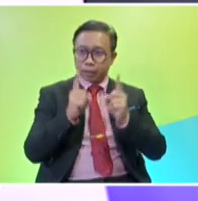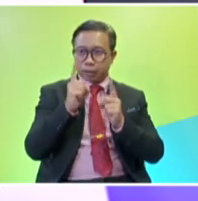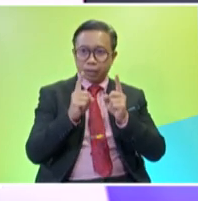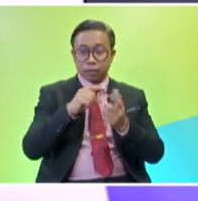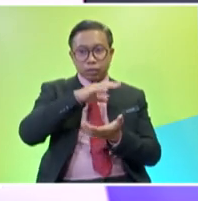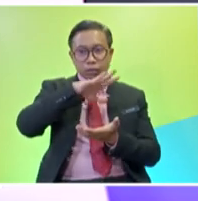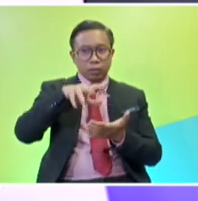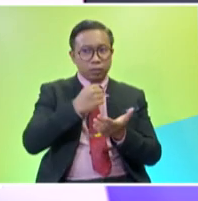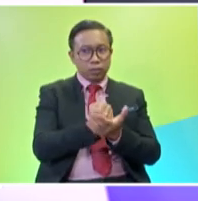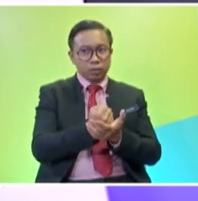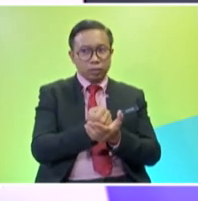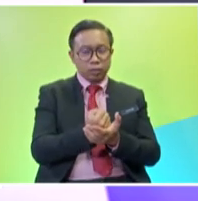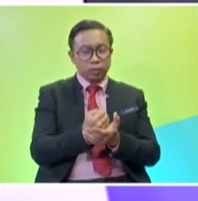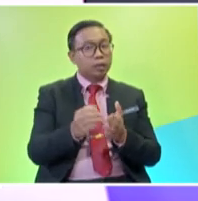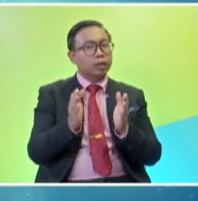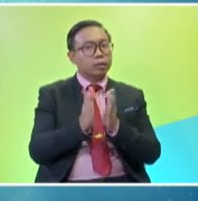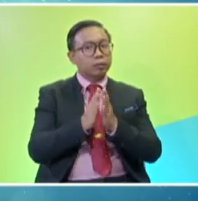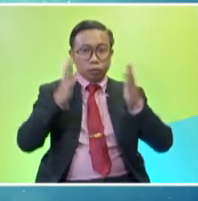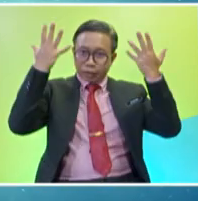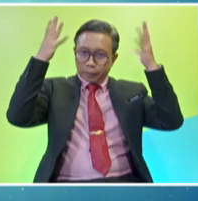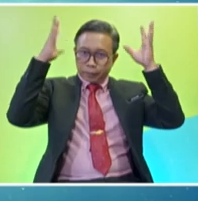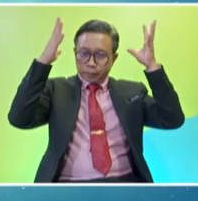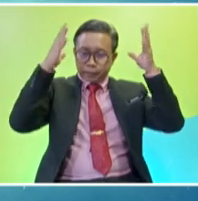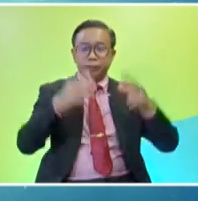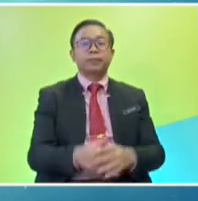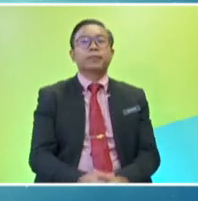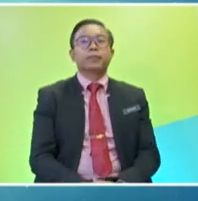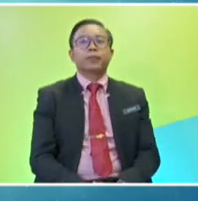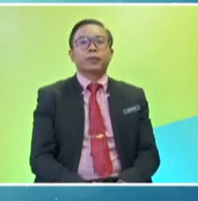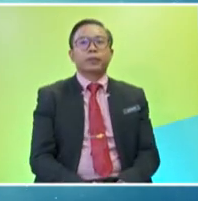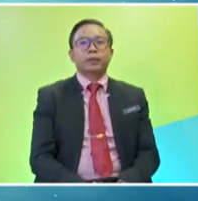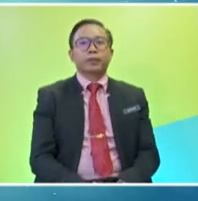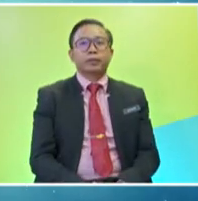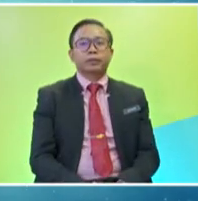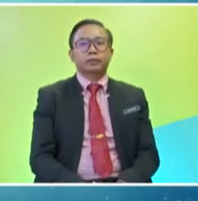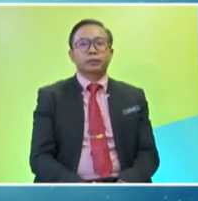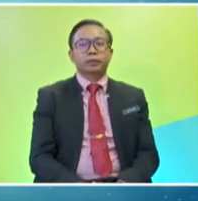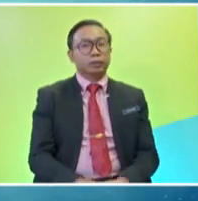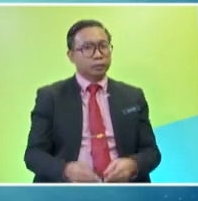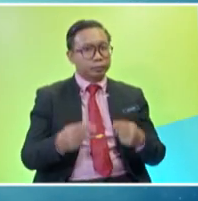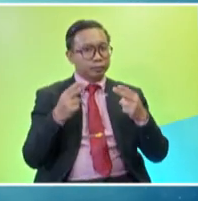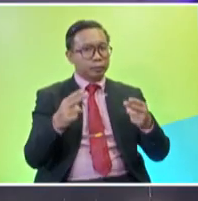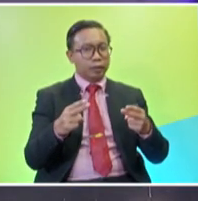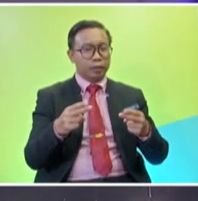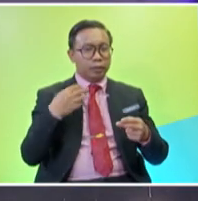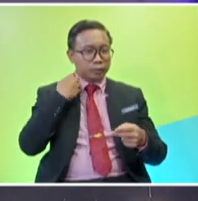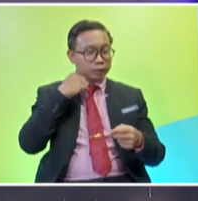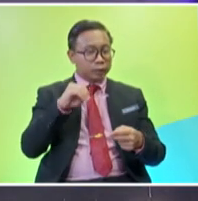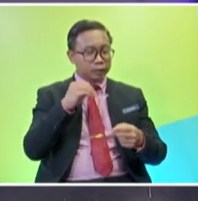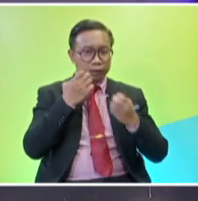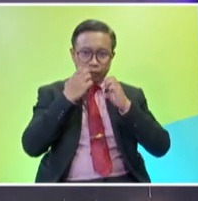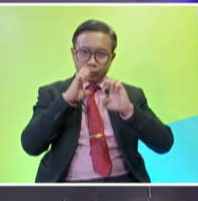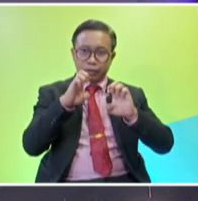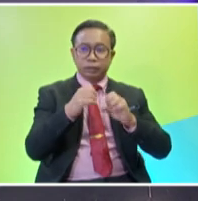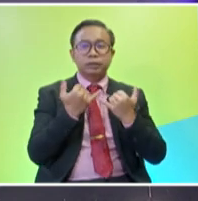bintang ke semuanya mereka itu bukan dulu Inilah kita dan kepada mereka yang cemerlang tadi